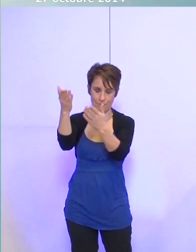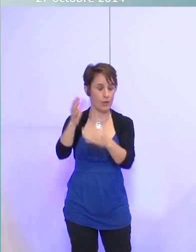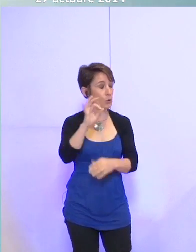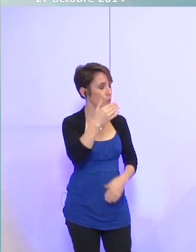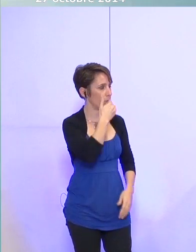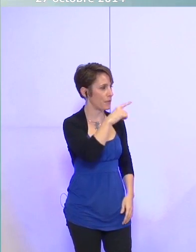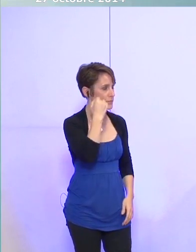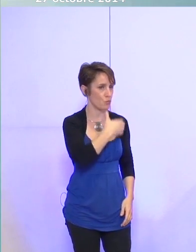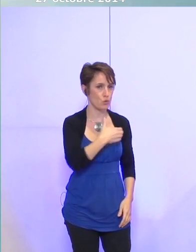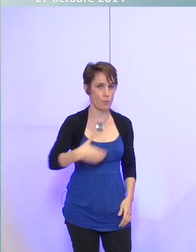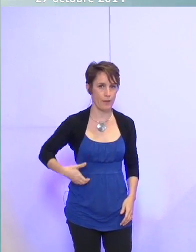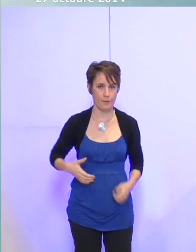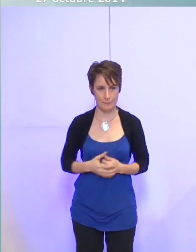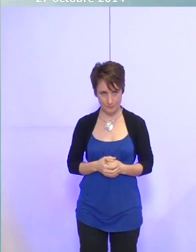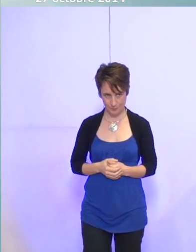En préambule,